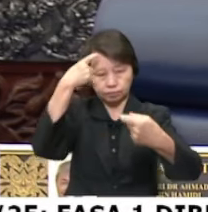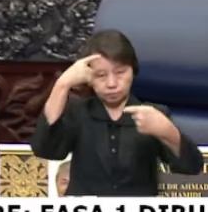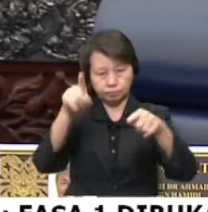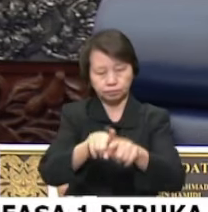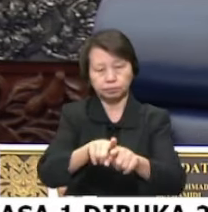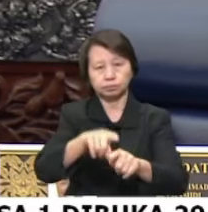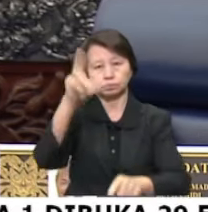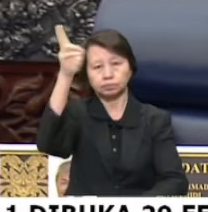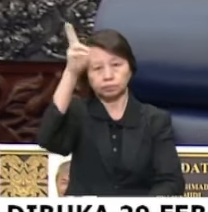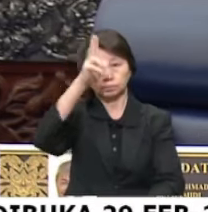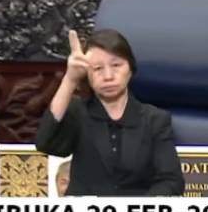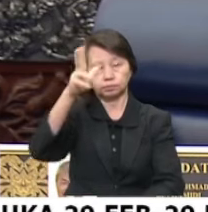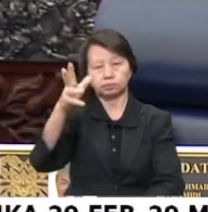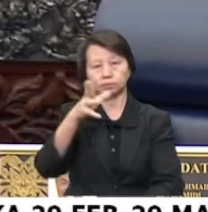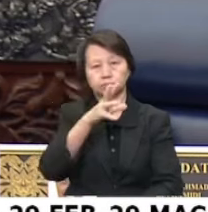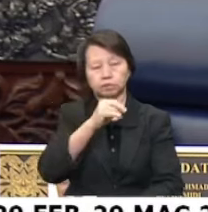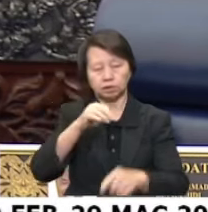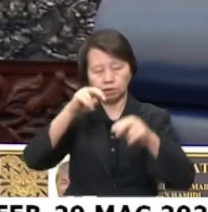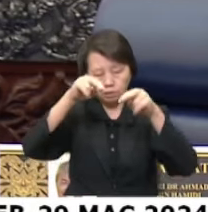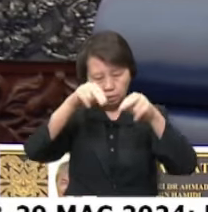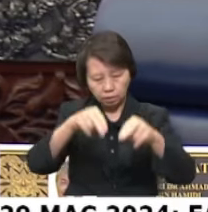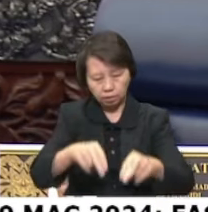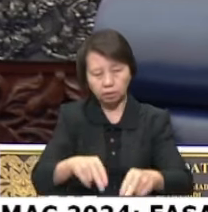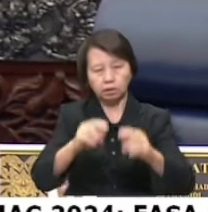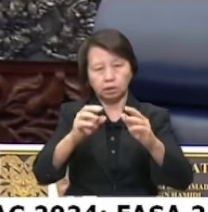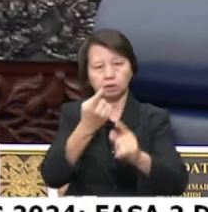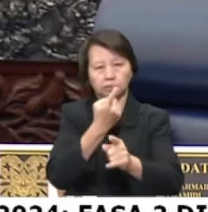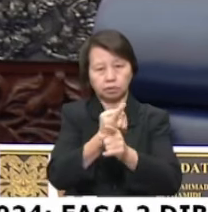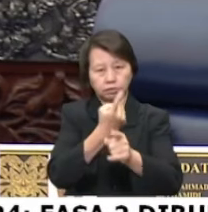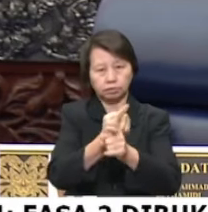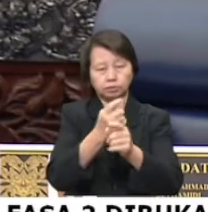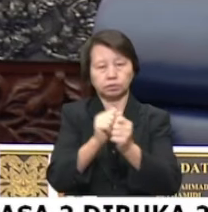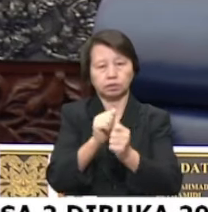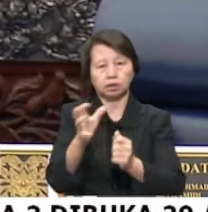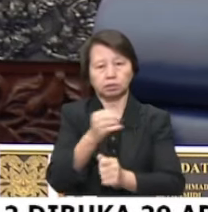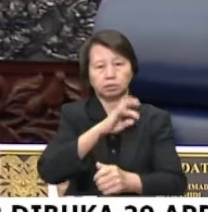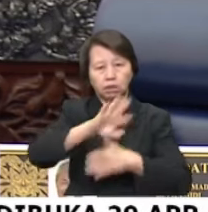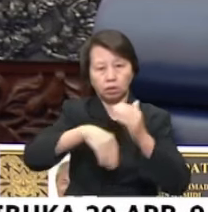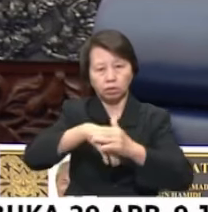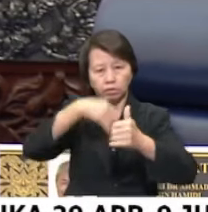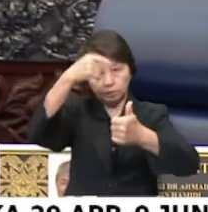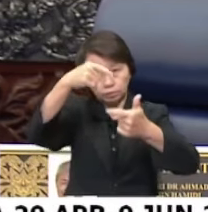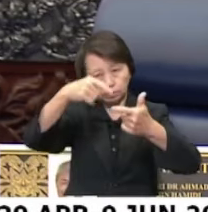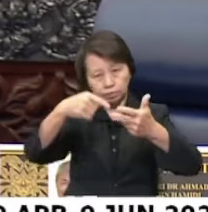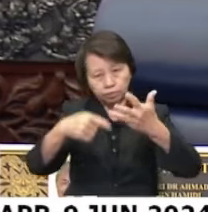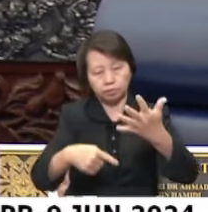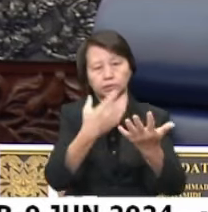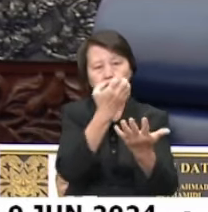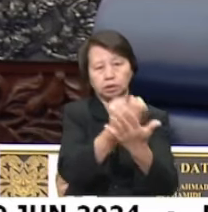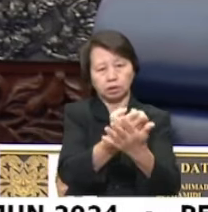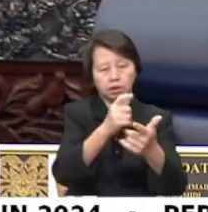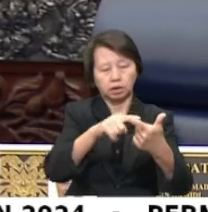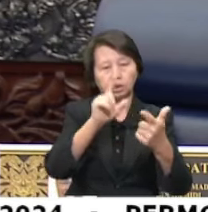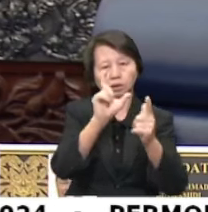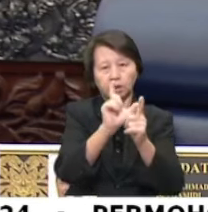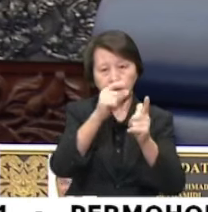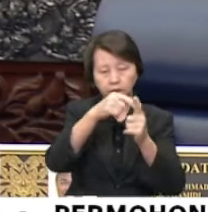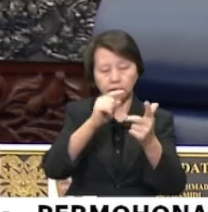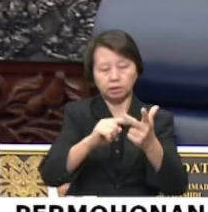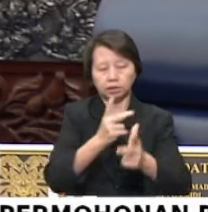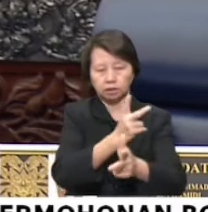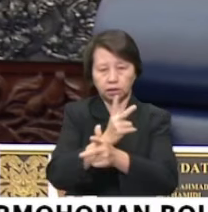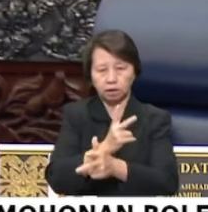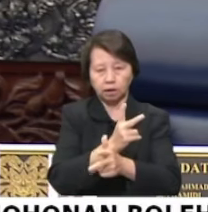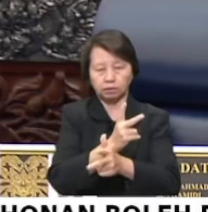oleh kerajaan dan diperhalusi secara teliti dengan mengambil kira semua aspek ekonomi, teknikal dan juga kawal